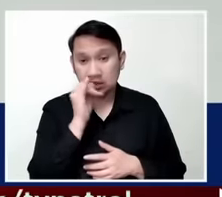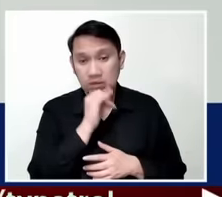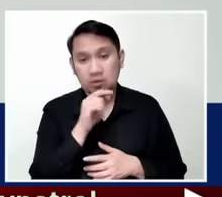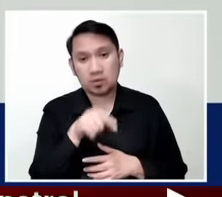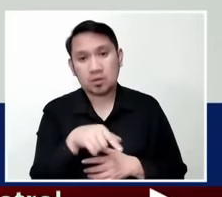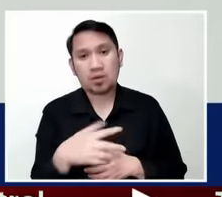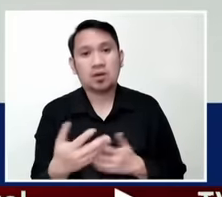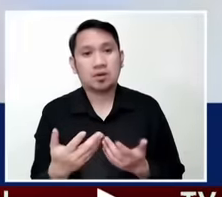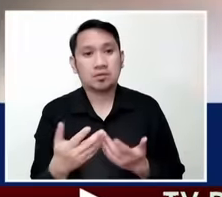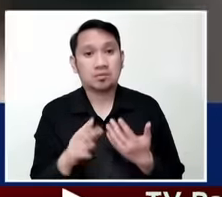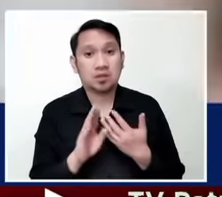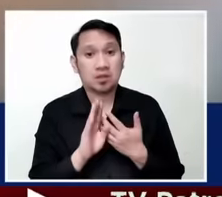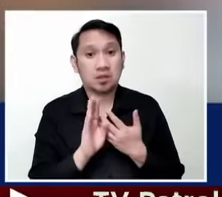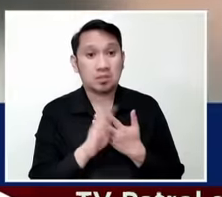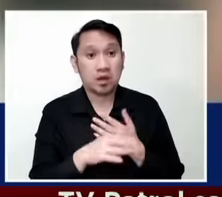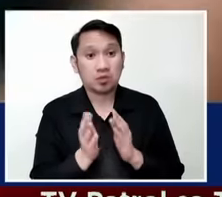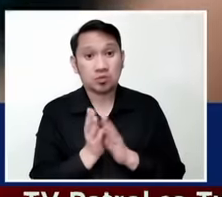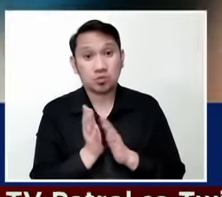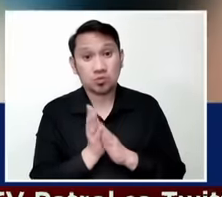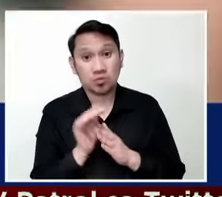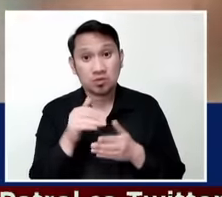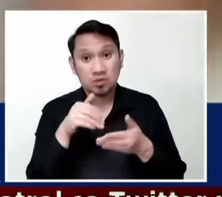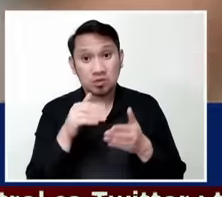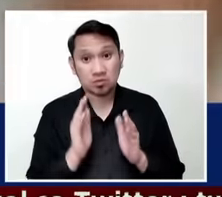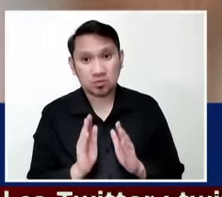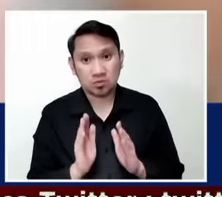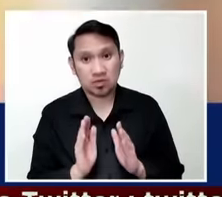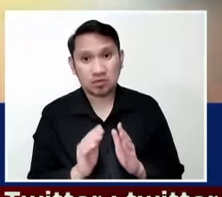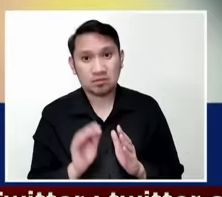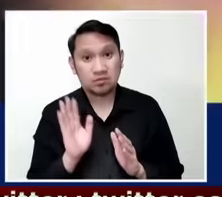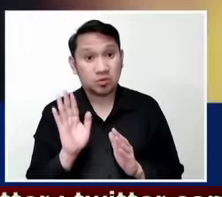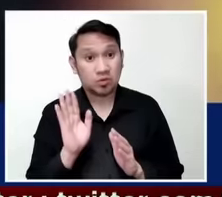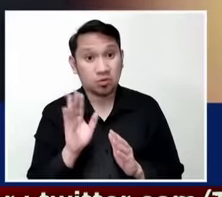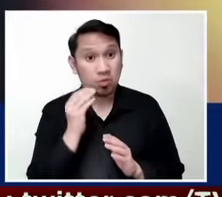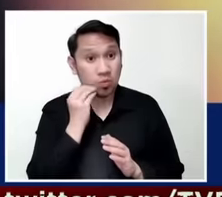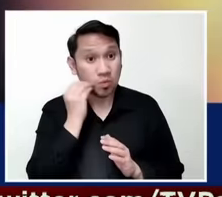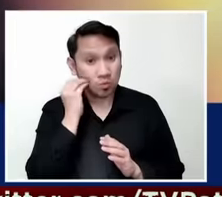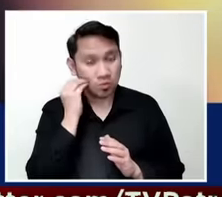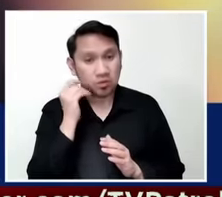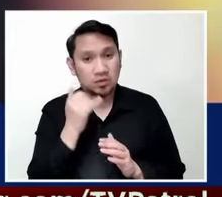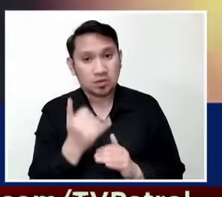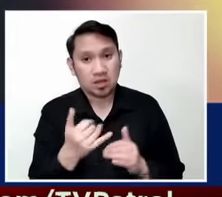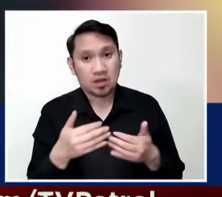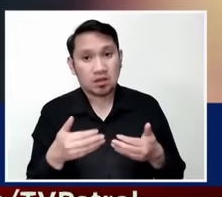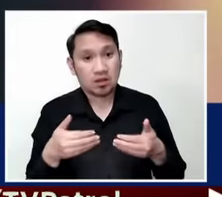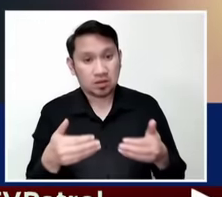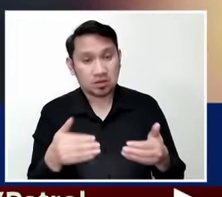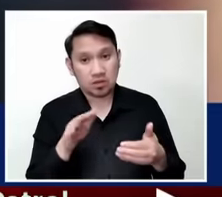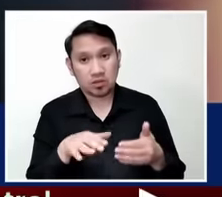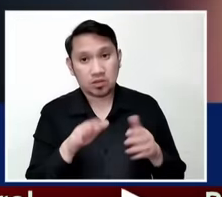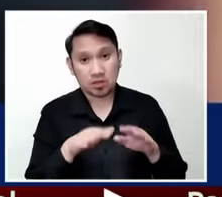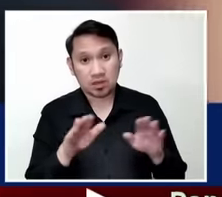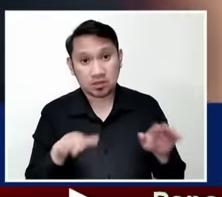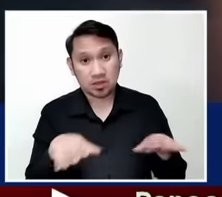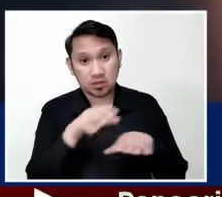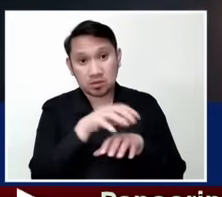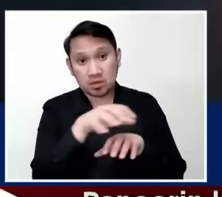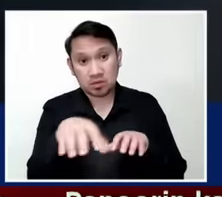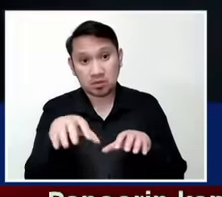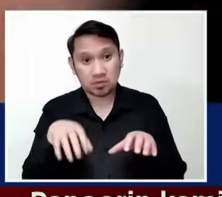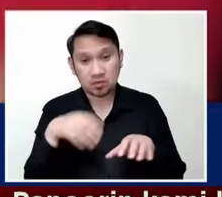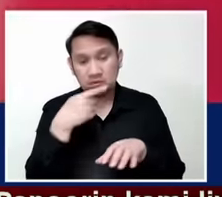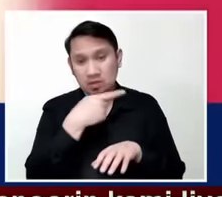ang pagbabalik eskwela ng mga estudyante. Sa bahay ni Lazarina, pinatutuloy muna niya ang mga batang kapitbahay